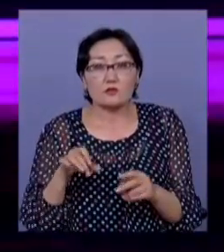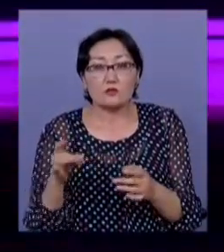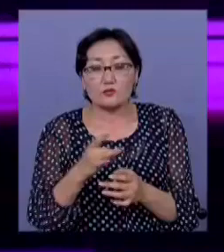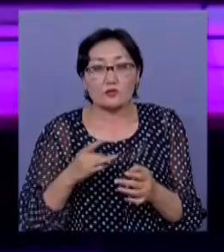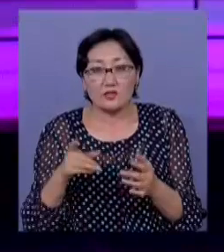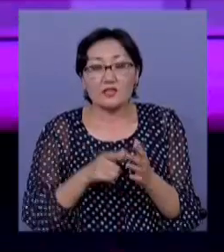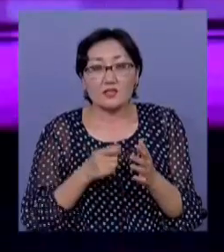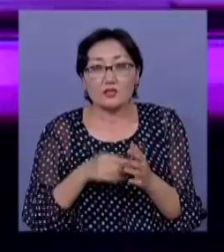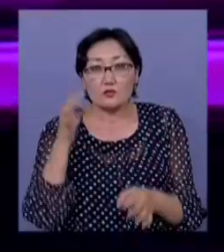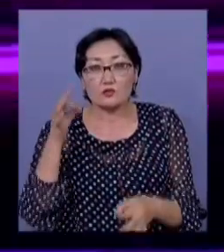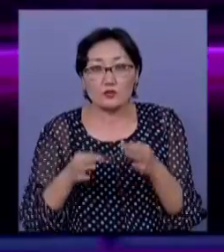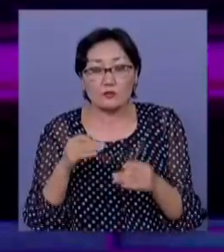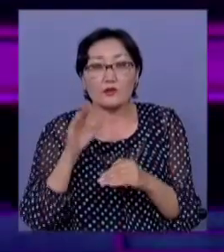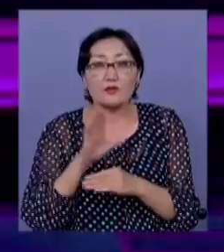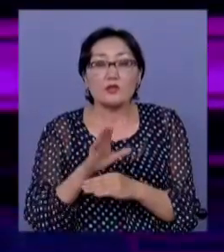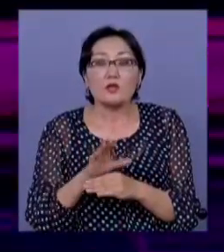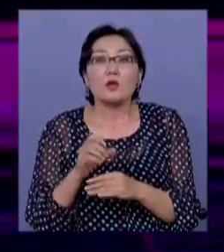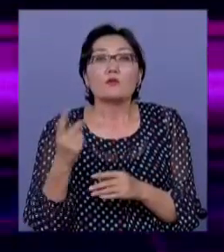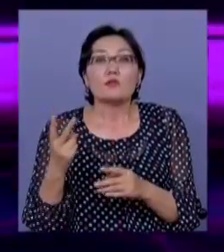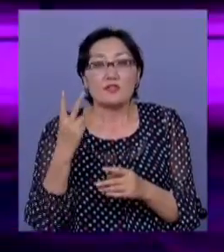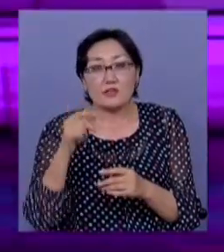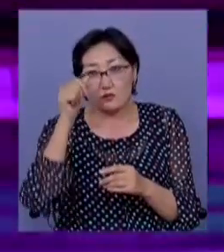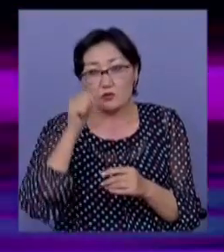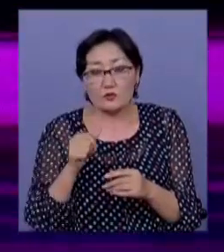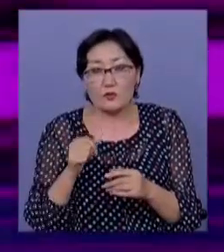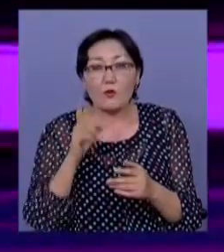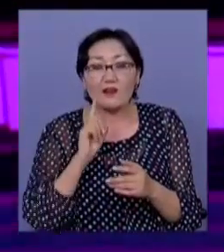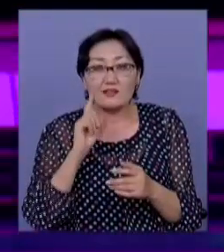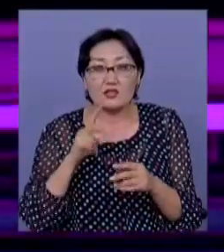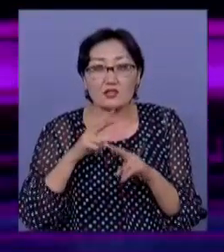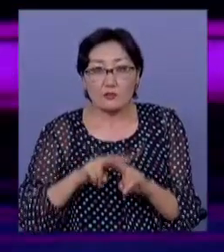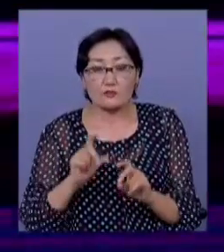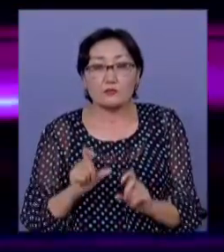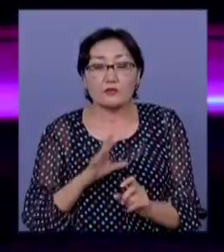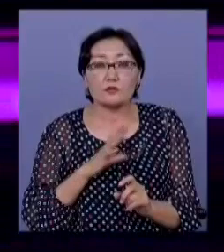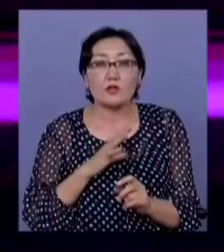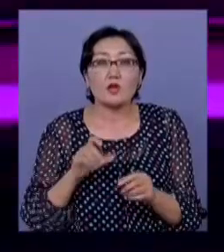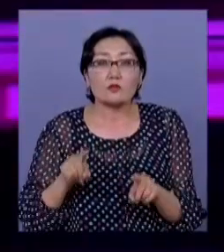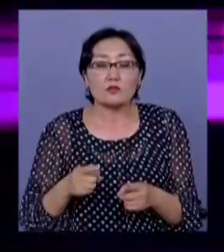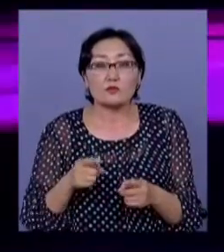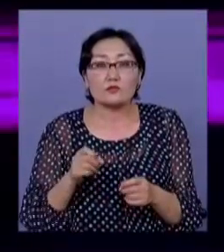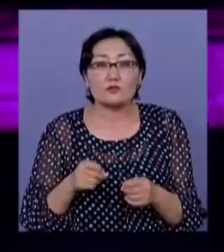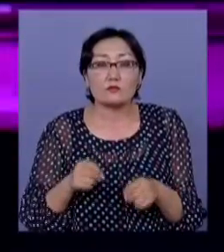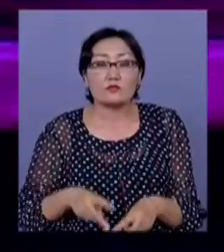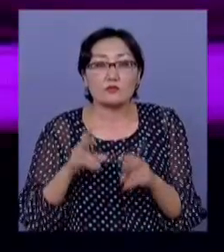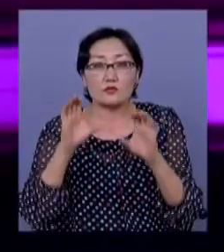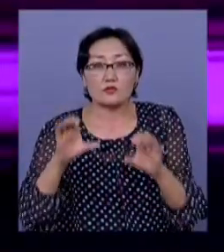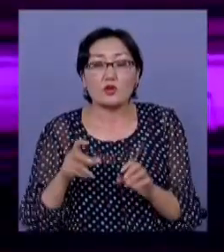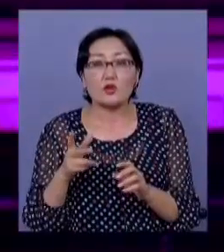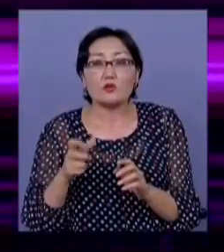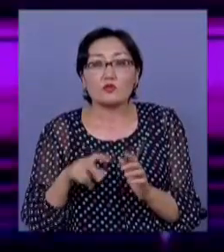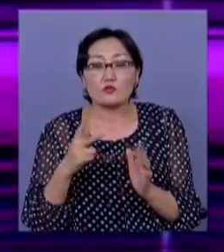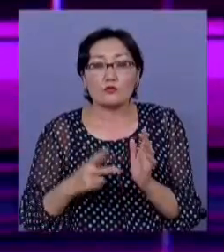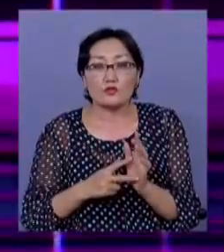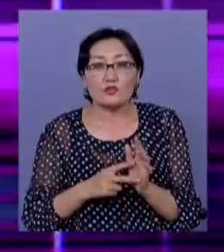ауданаралық тергеу сотының қаулысымен 2 айға уақшаулау изоляторына қамалған еді. Күдіктіге Қылмыстық кодексінің 317-ші